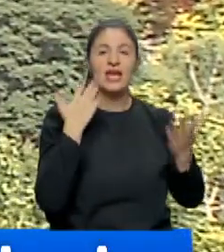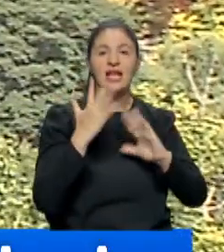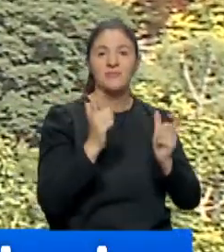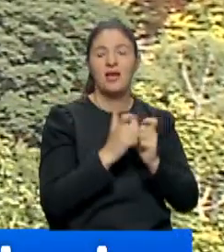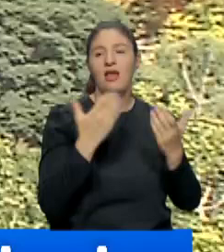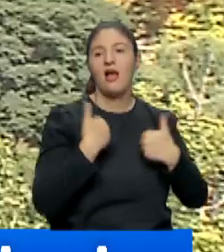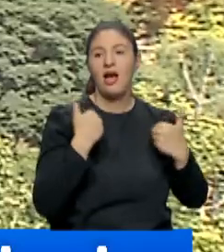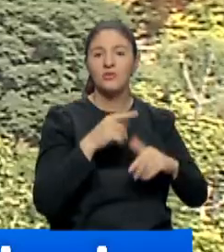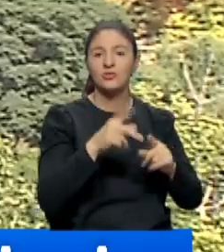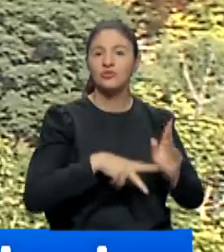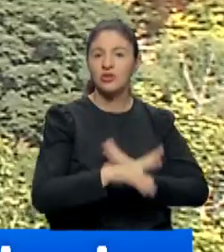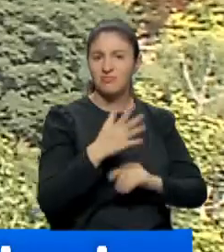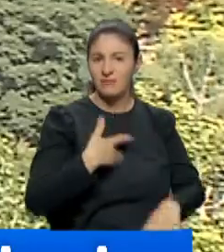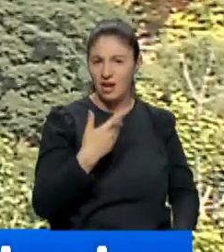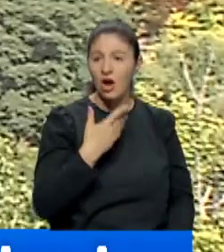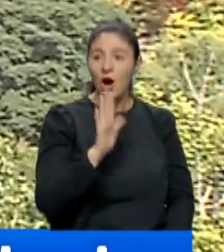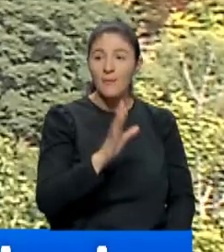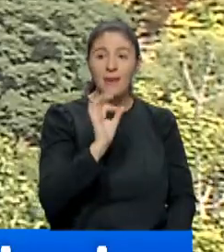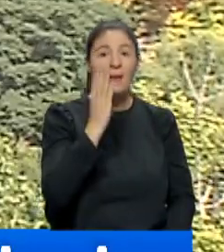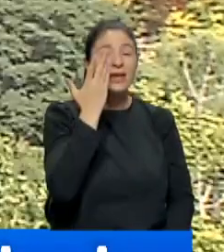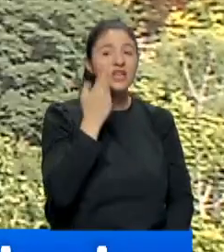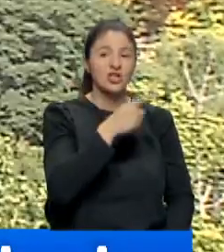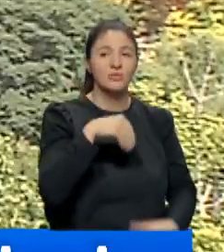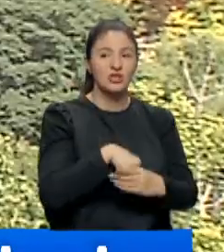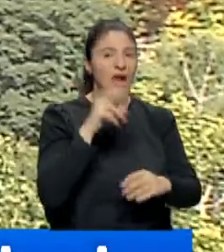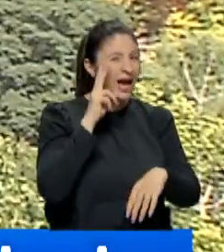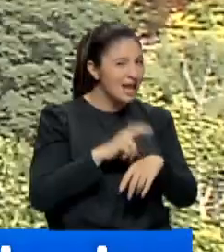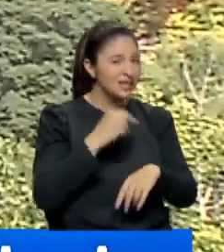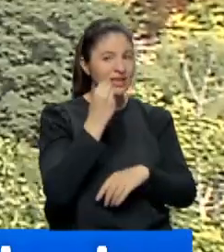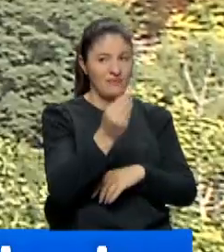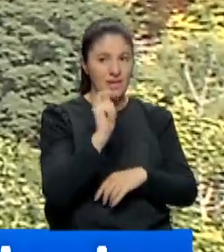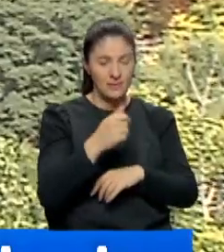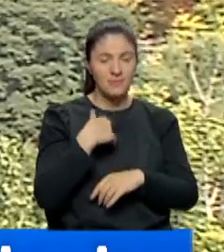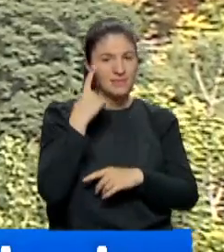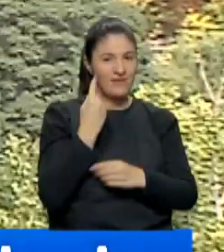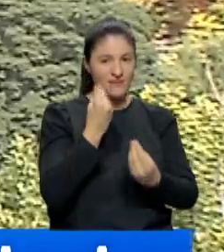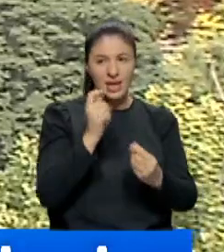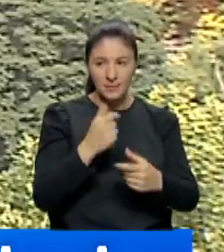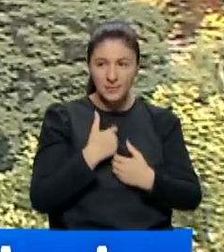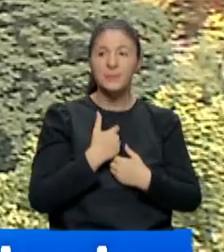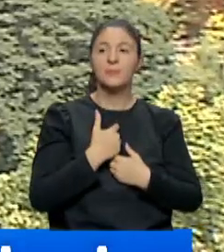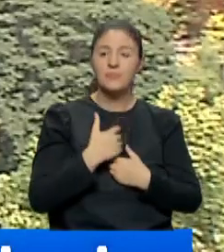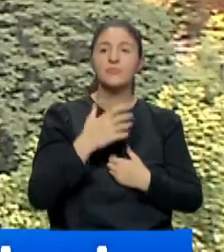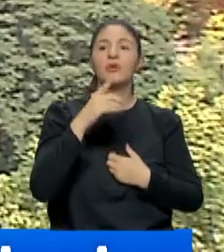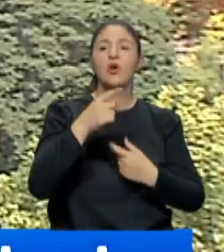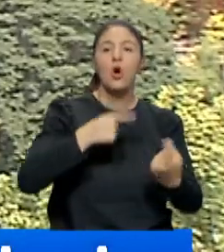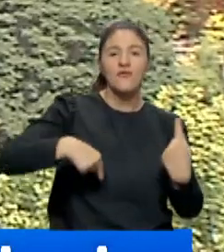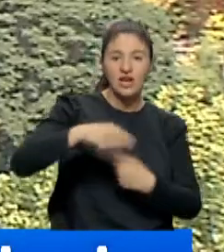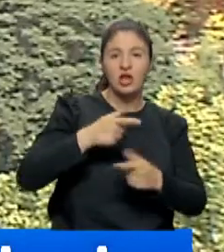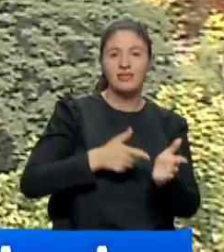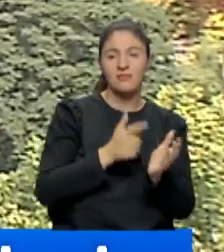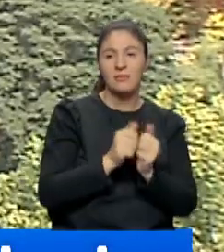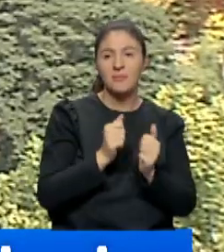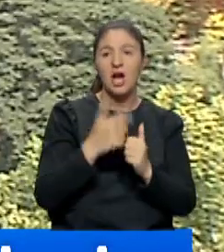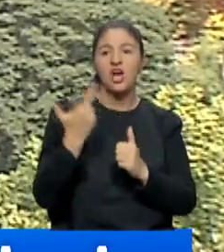Derneği haline geldiniz Bu yolculuğu merak ediyoruz ama ben hemen izleyicilerimiz için hatırlatmasını yapayım bilgilendirmesini de yapayım konvansiyonel